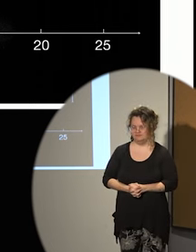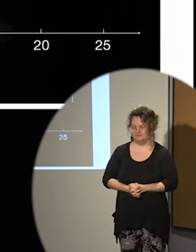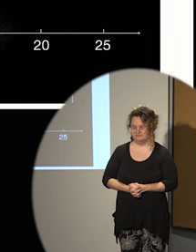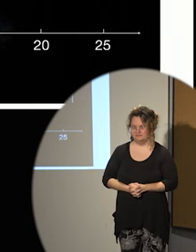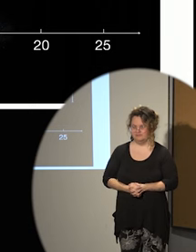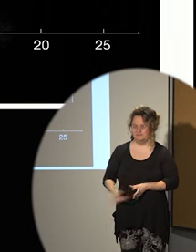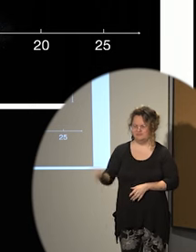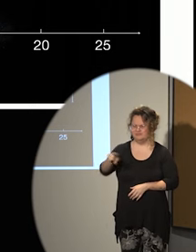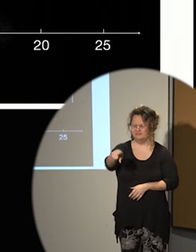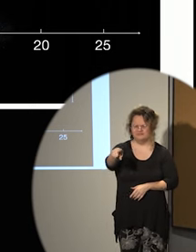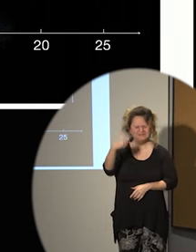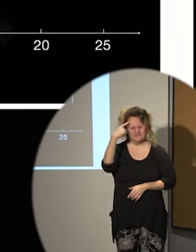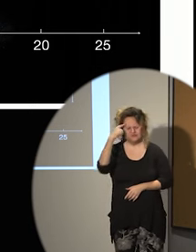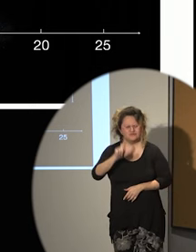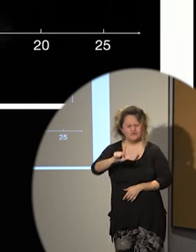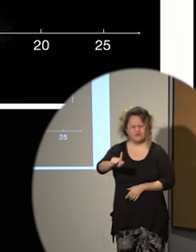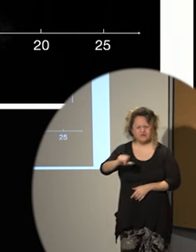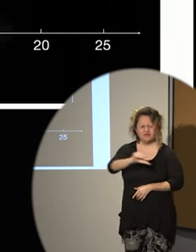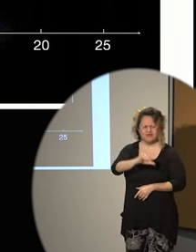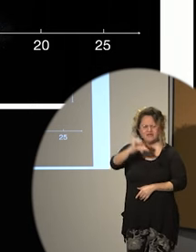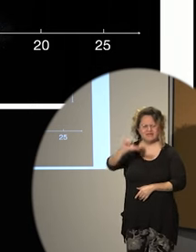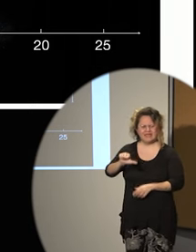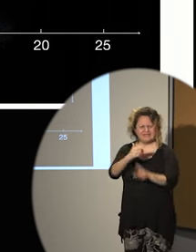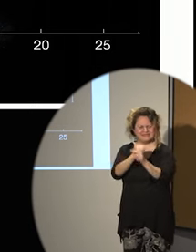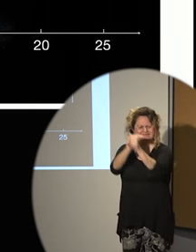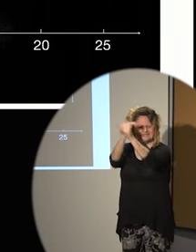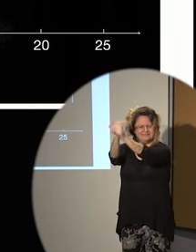Ce satellite Gaïa, il est censé durer combien de temps?